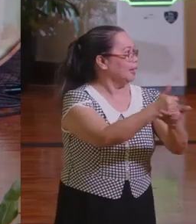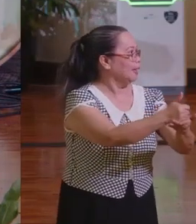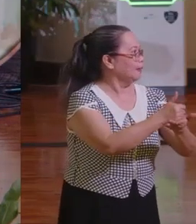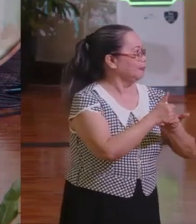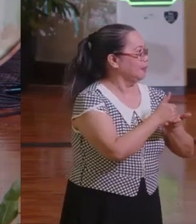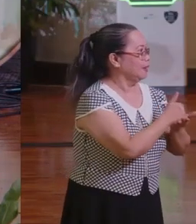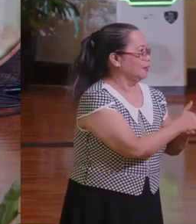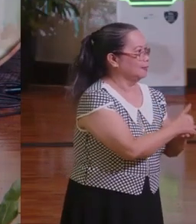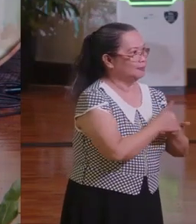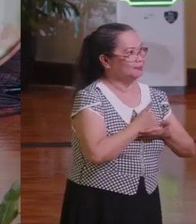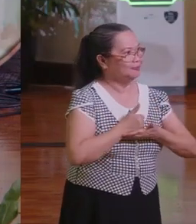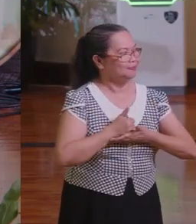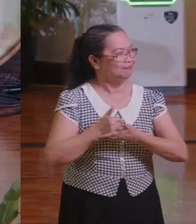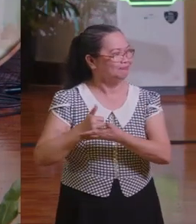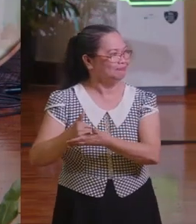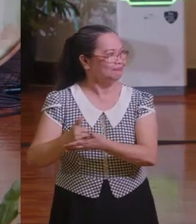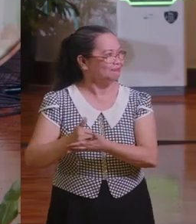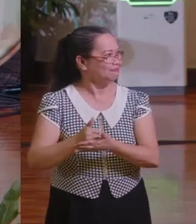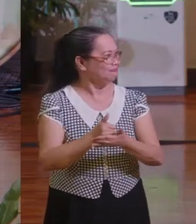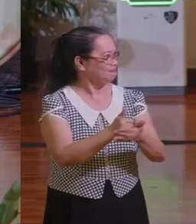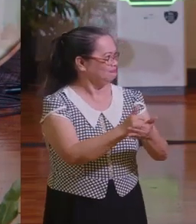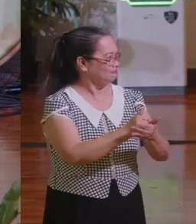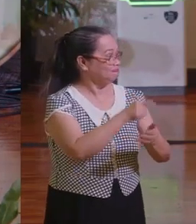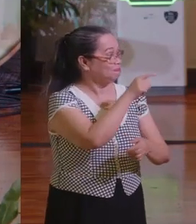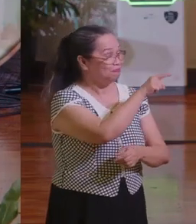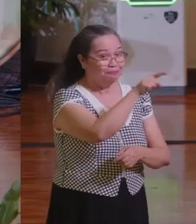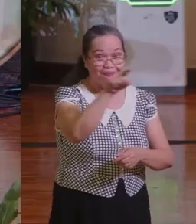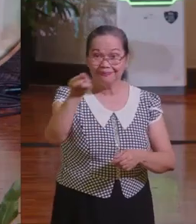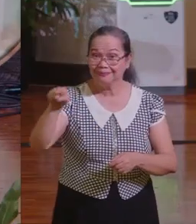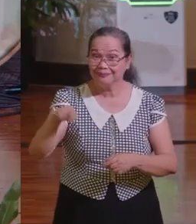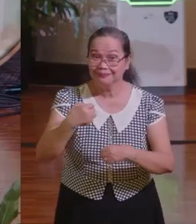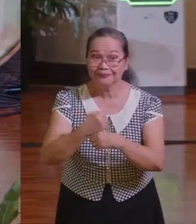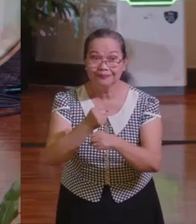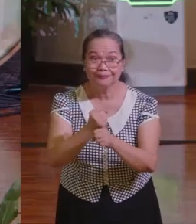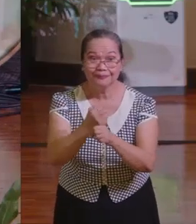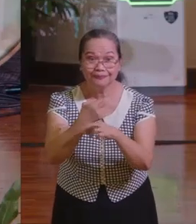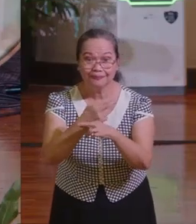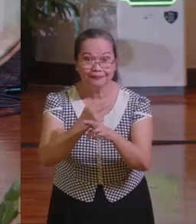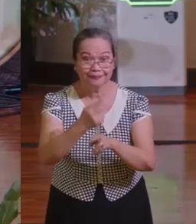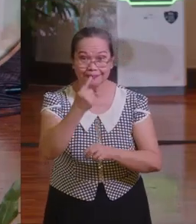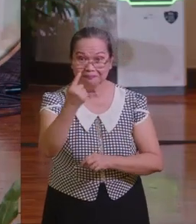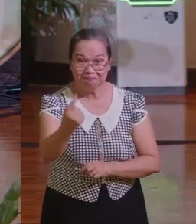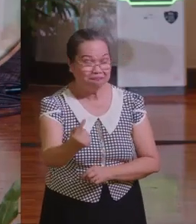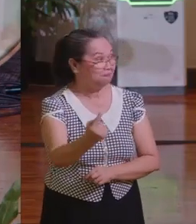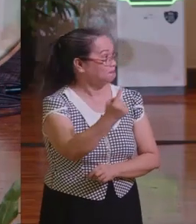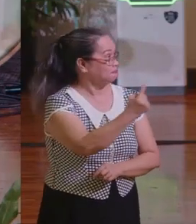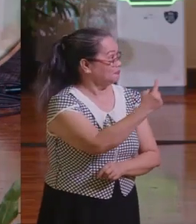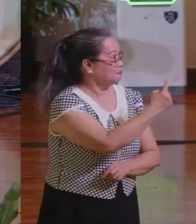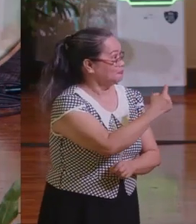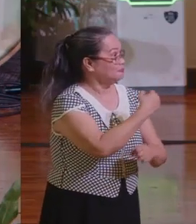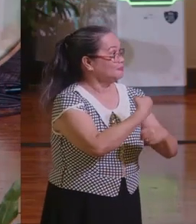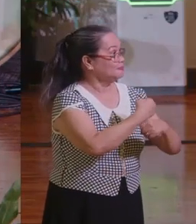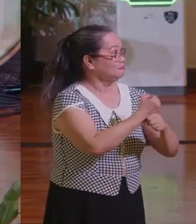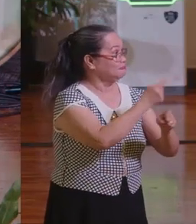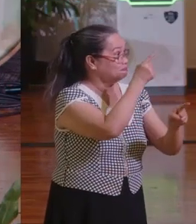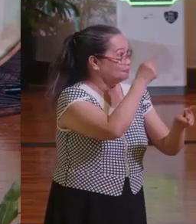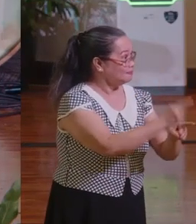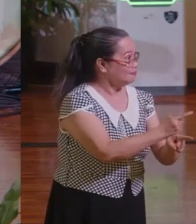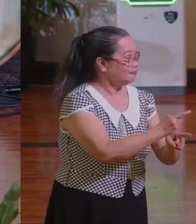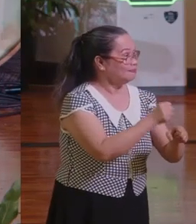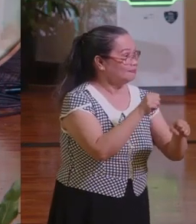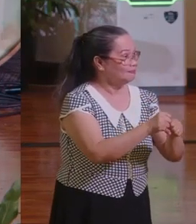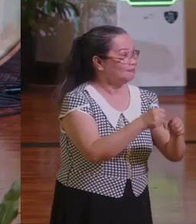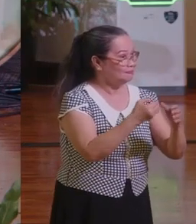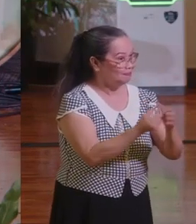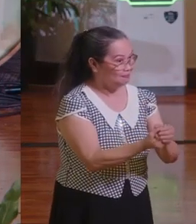po tayo sa isa't isa, ituwid natin ang isa't isa para lahat tayo ay lalong lumago